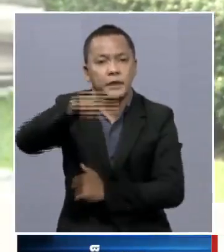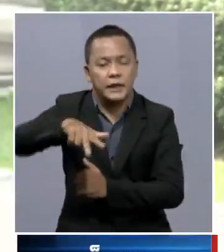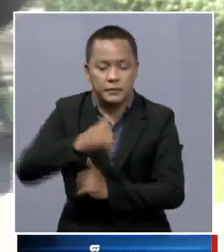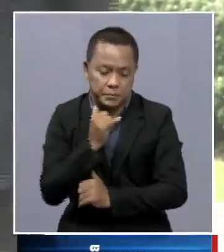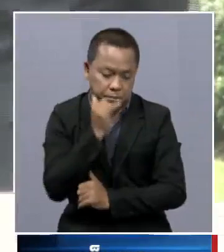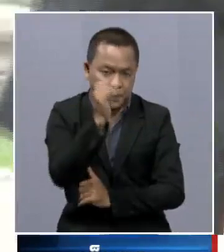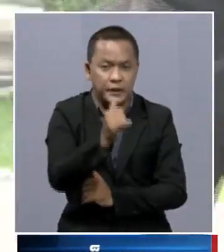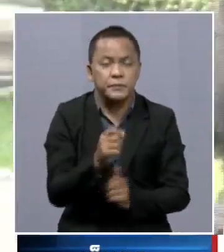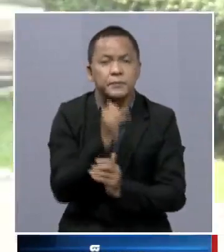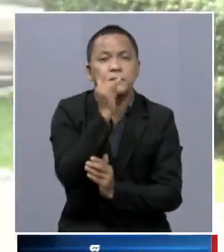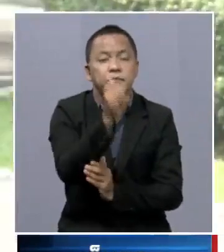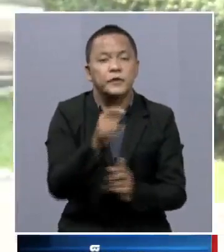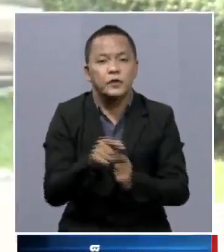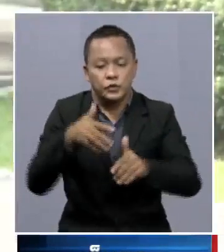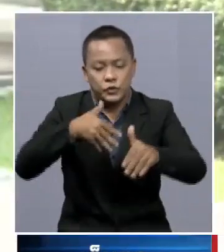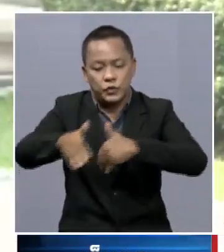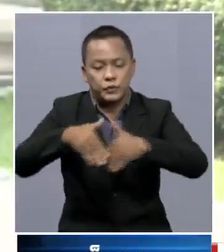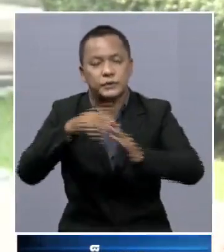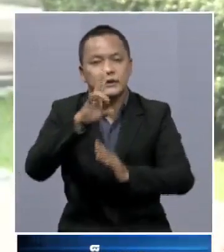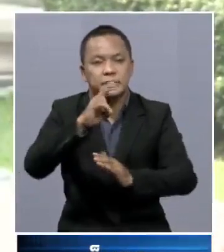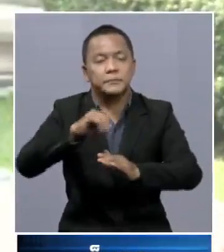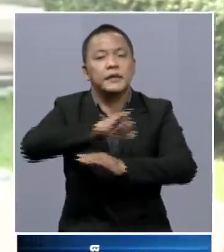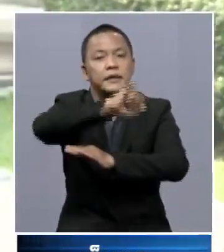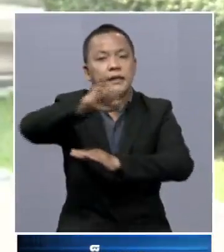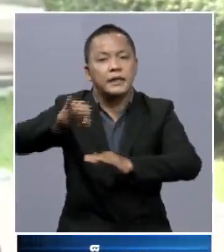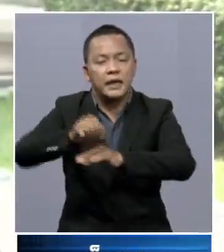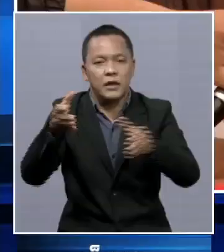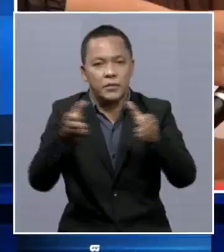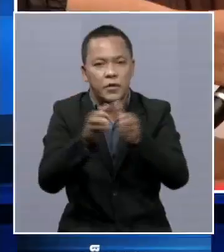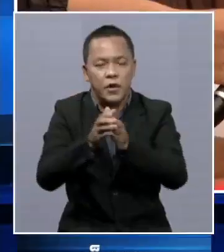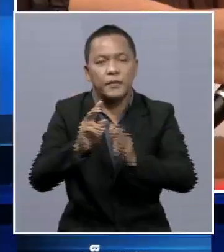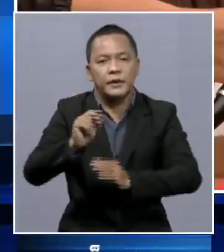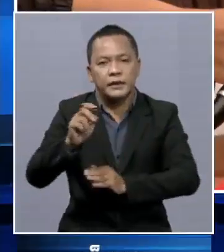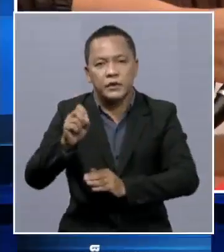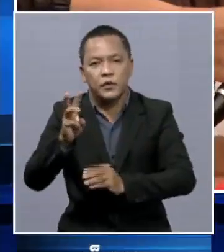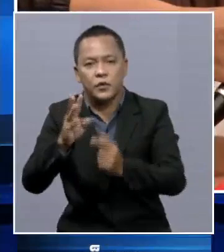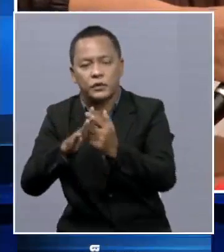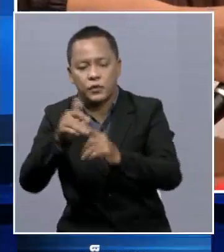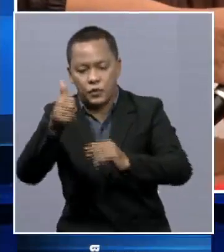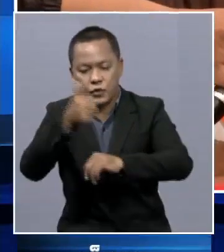ลพืที่ไปชุมชน 70้กไปพรอมกับคนทรมุษัยเกือพ